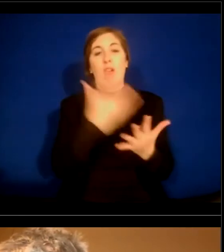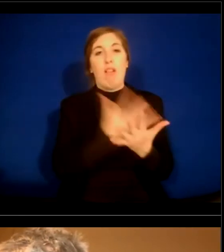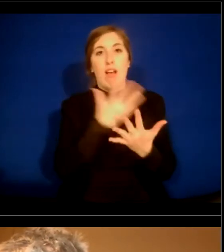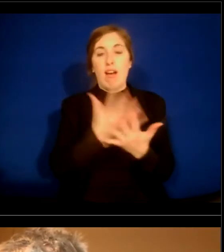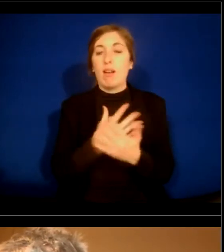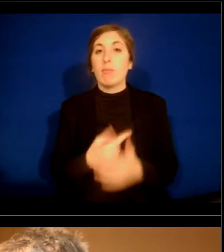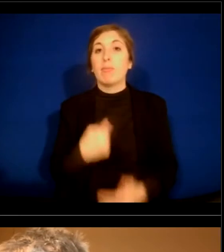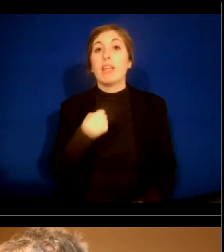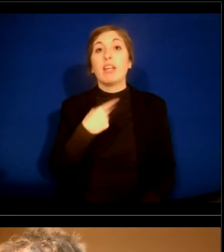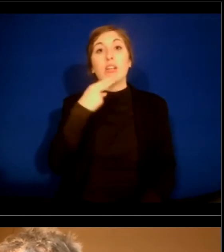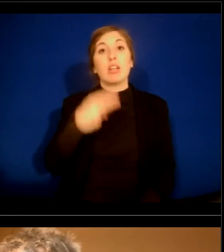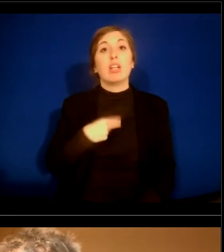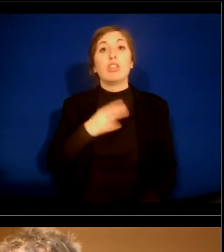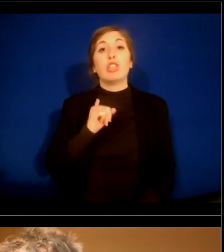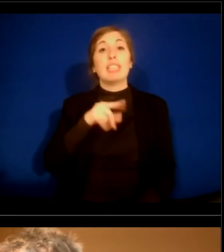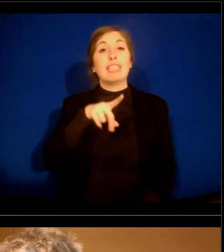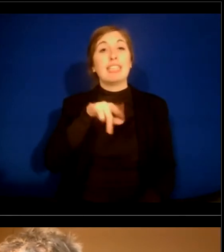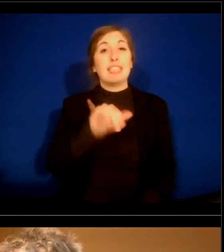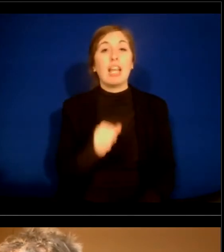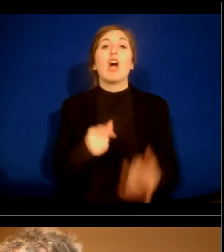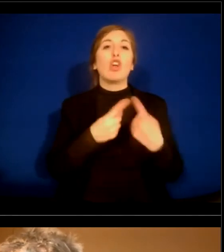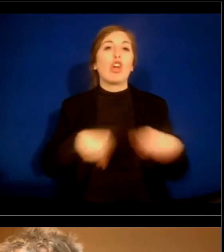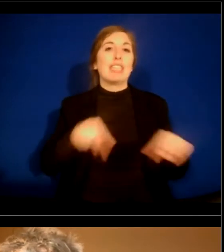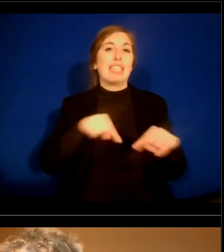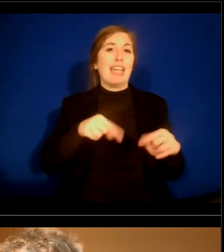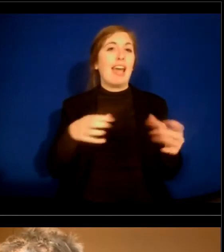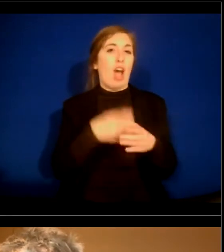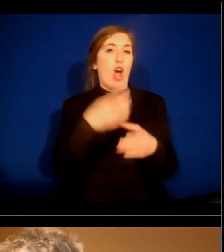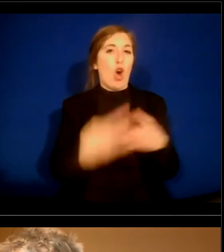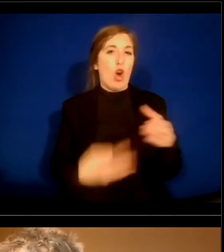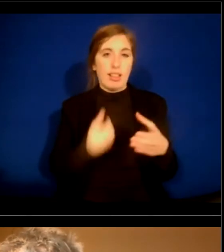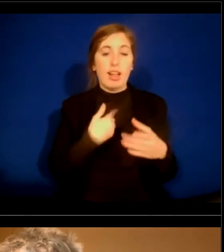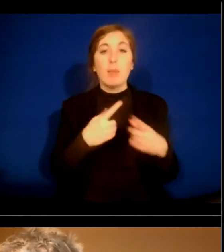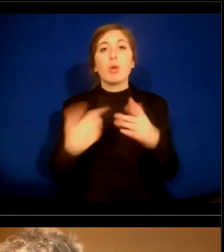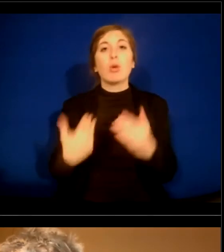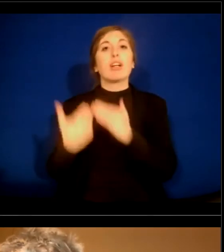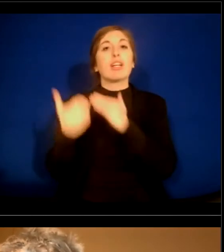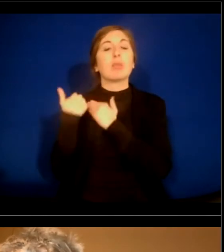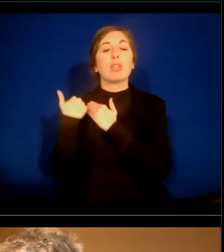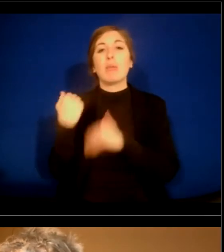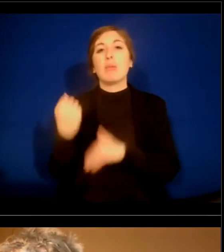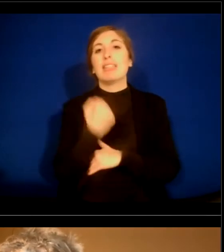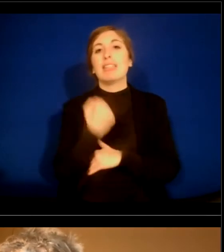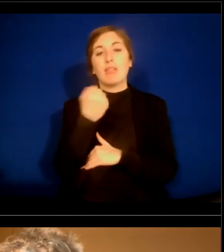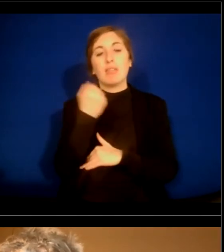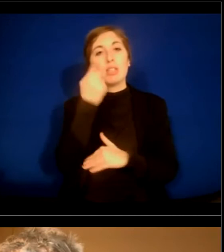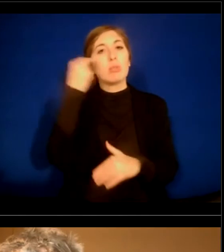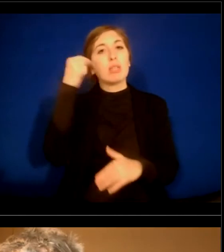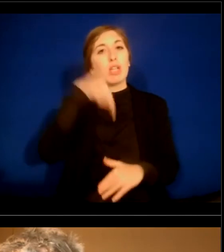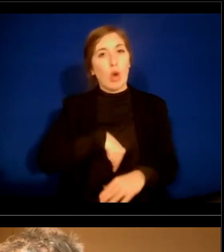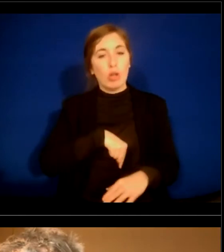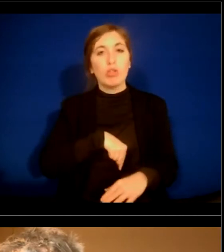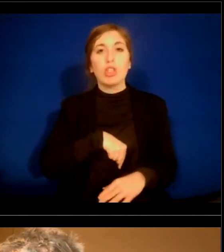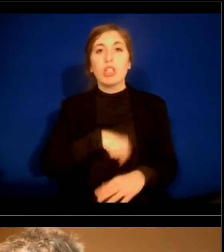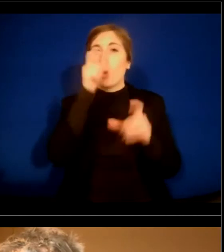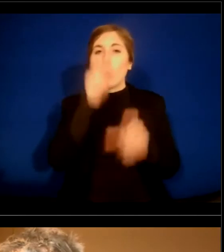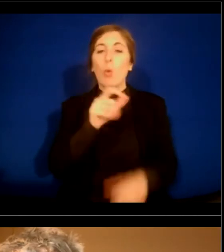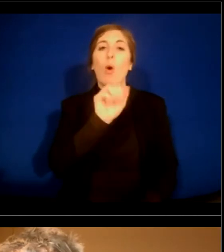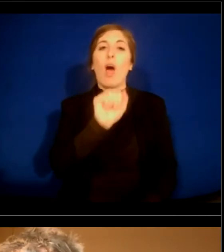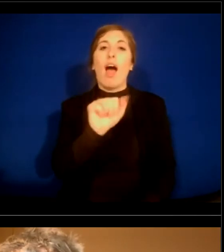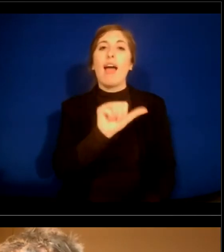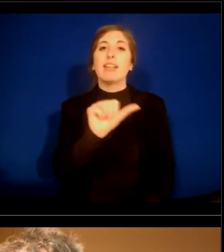Cinzia Sacchelli, consigliere dell'ordine, e sono anche responsabile di un servizio di psicologia in una